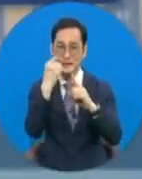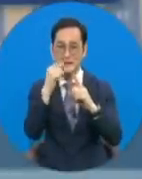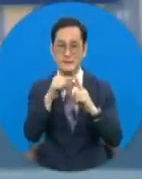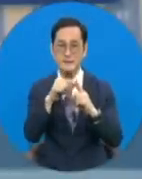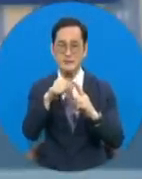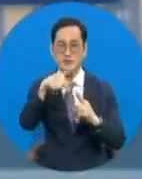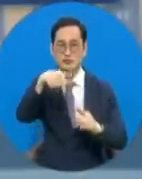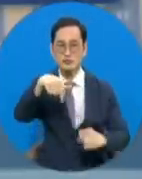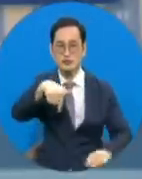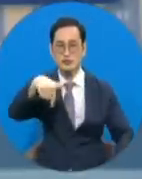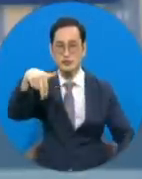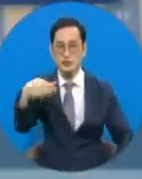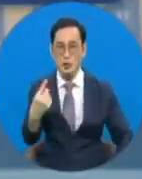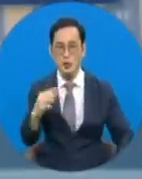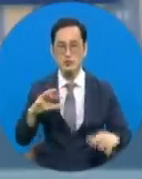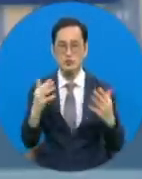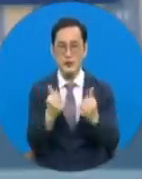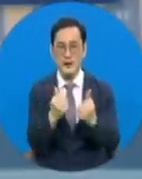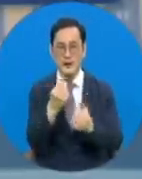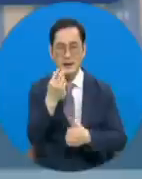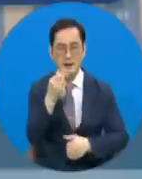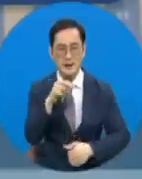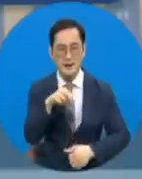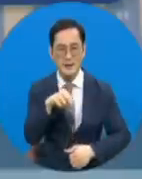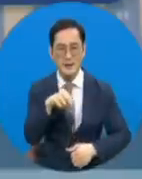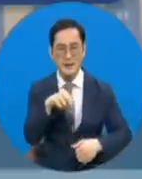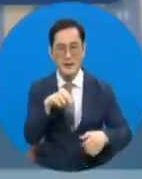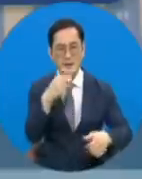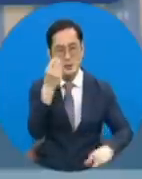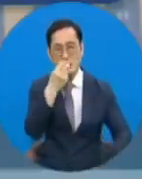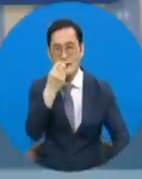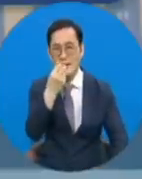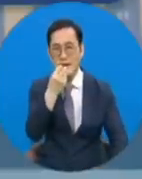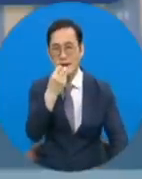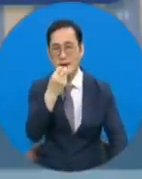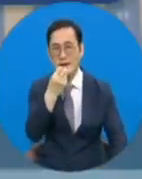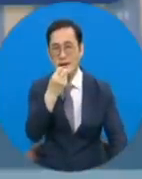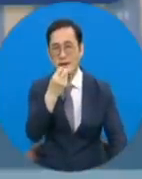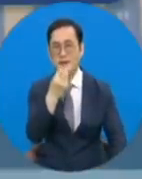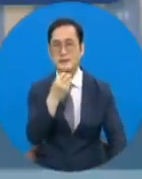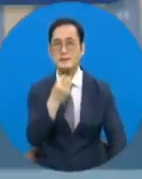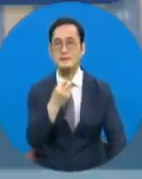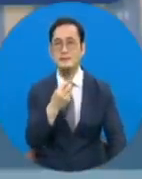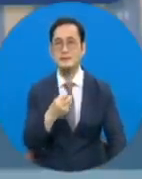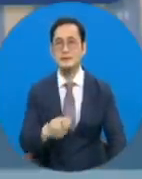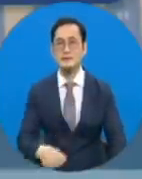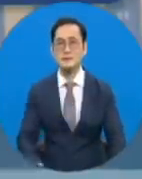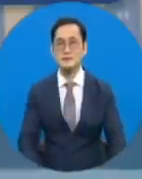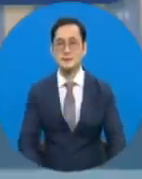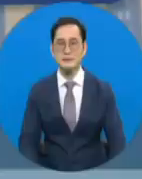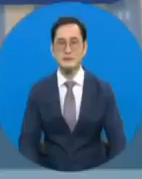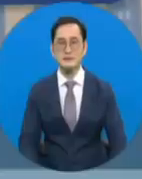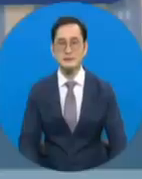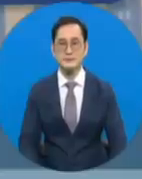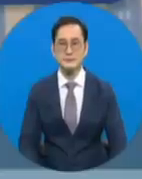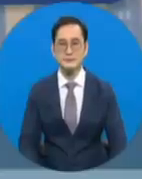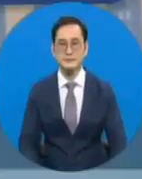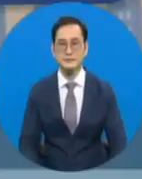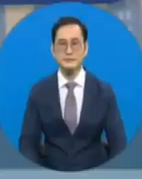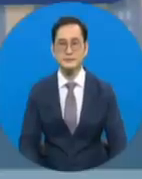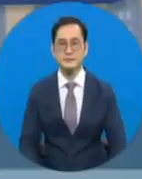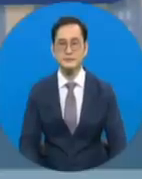국조입니다. 국회 차원에서 중요한 현안에 대해 진상규명과 조사를 할 수 있는 국정조사의 줄임말입니다.